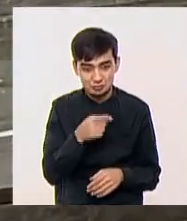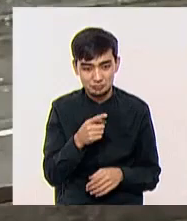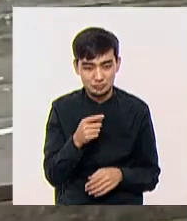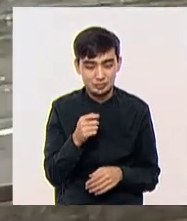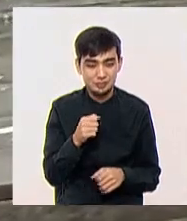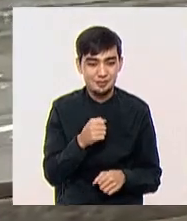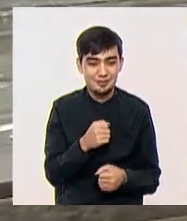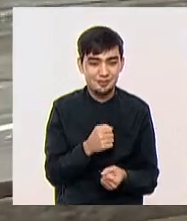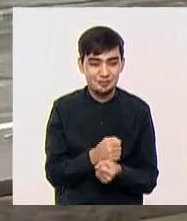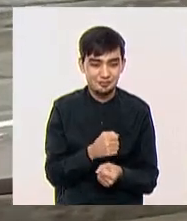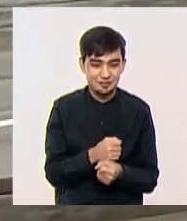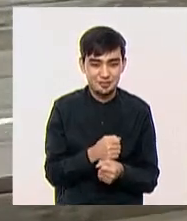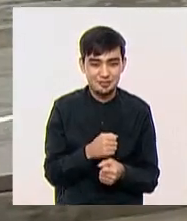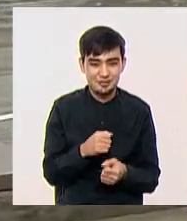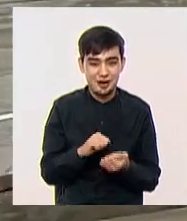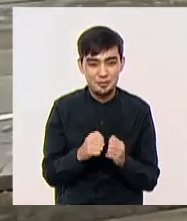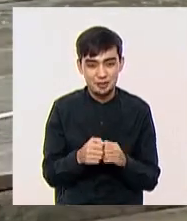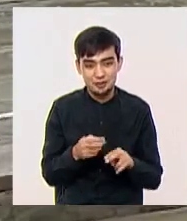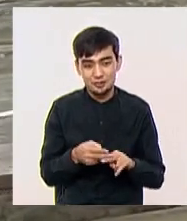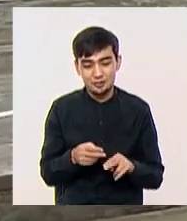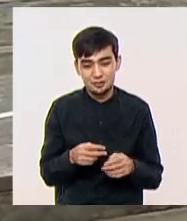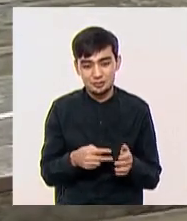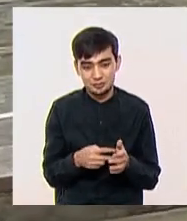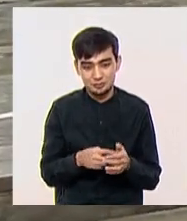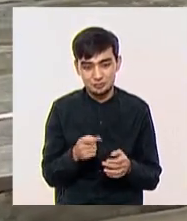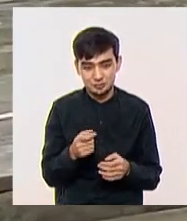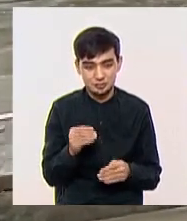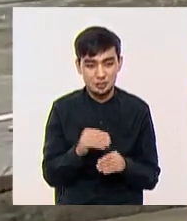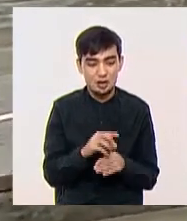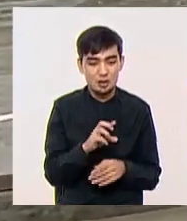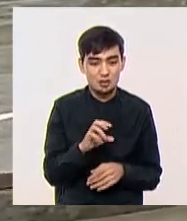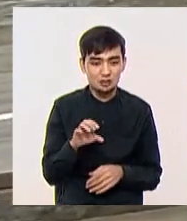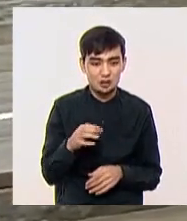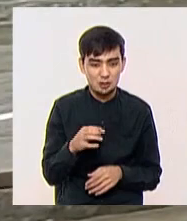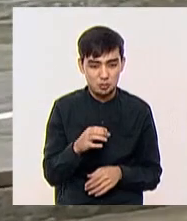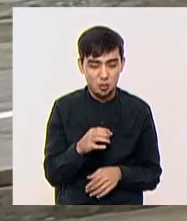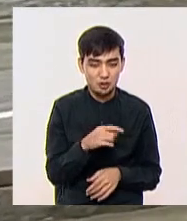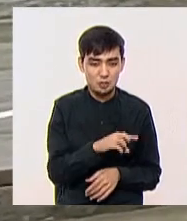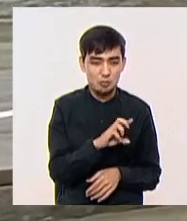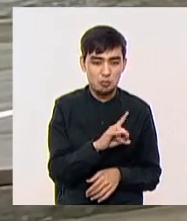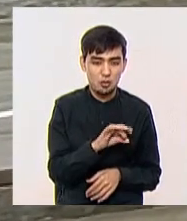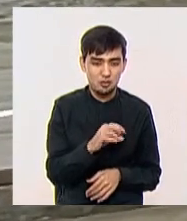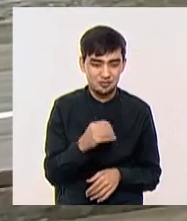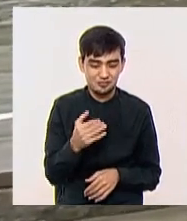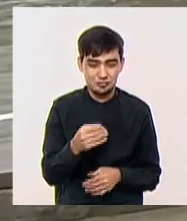Тастың бағасына айырмашылық, сосын бронзының бағасы, қоланың бағасы өте қымбат болып кетті.